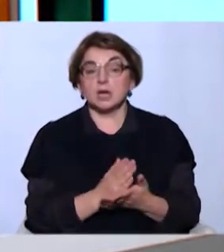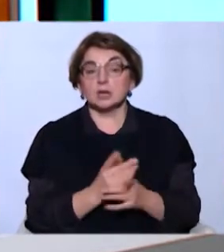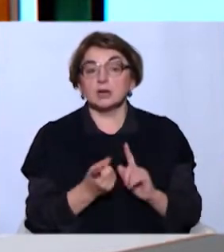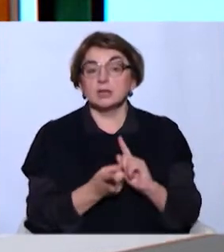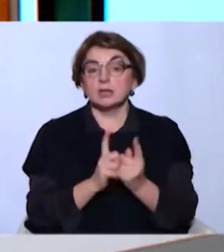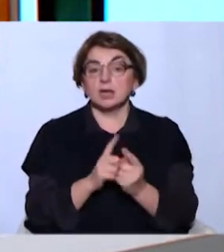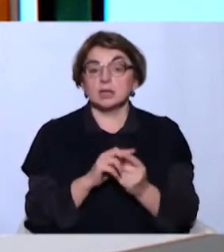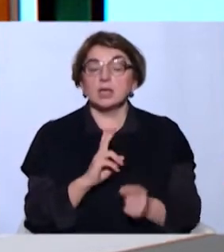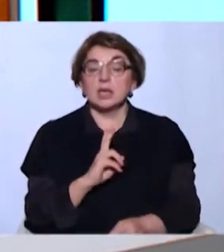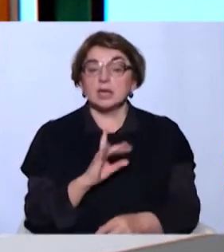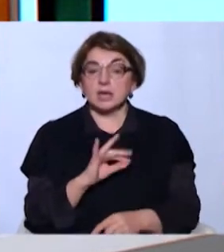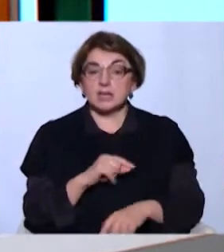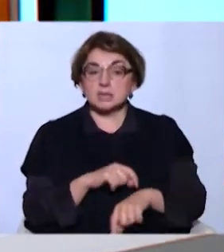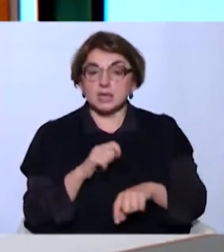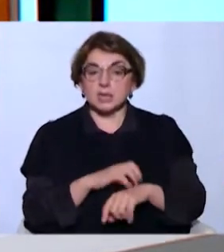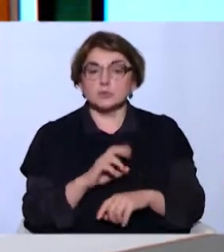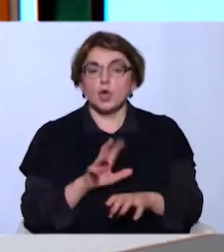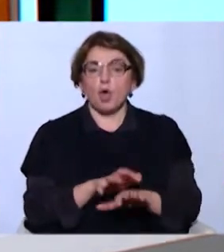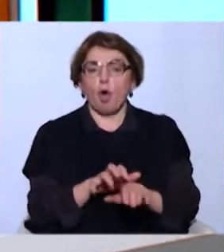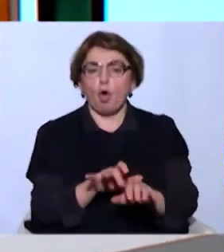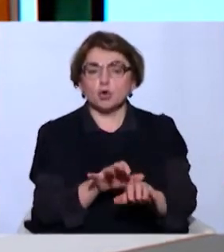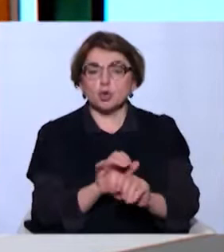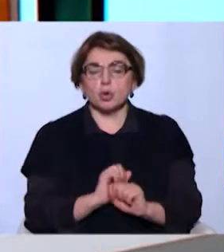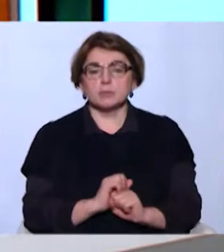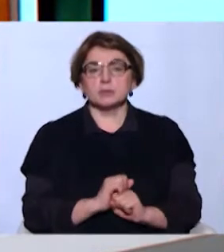გარდაქმნა კრაზანებს, ხოჭოებს,